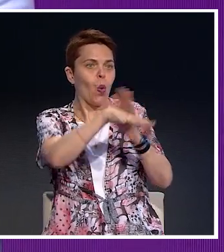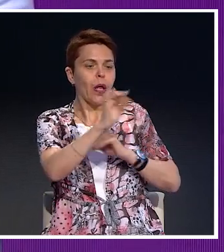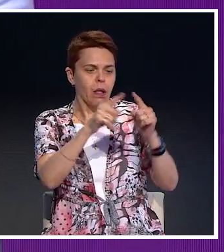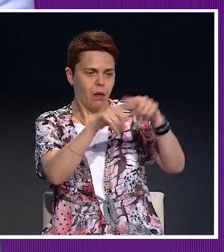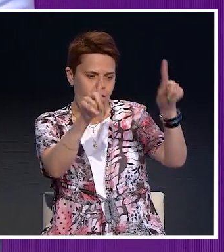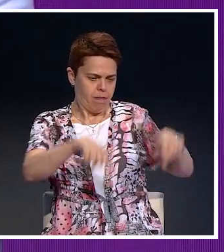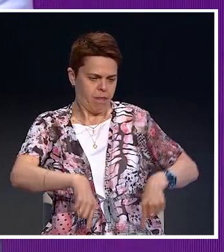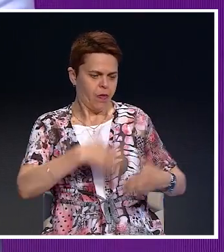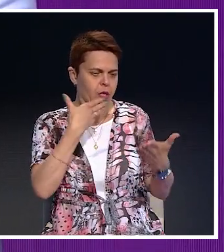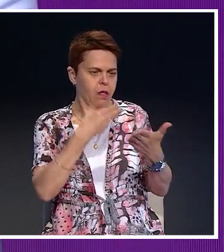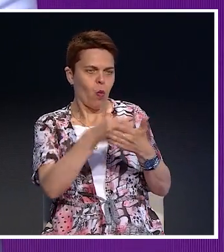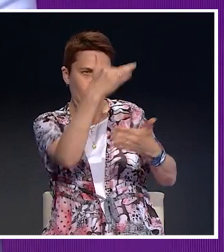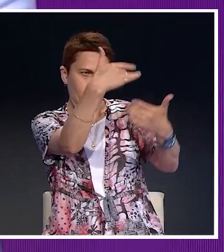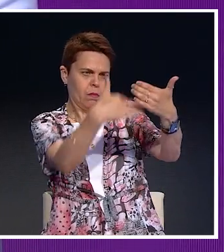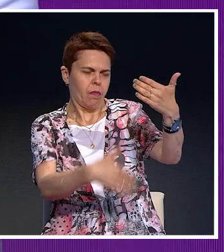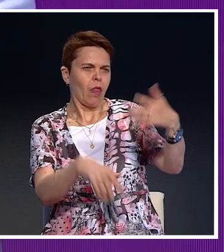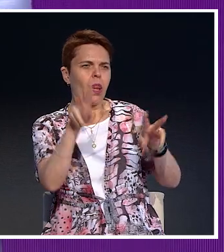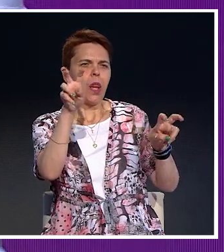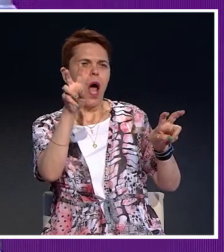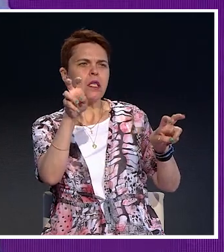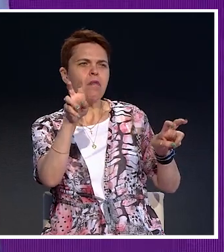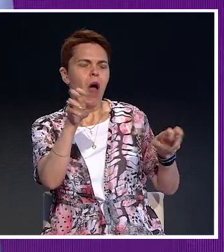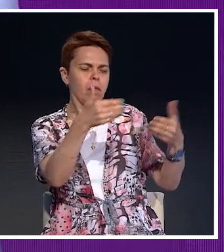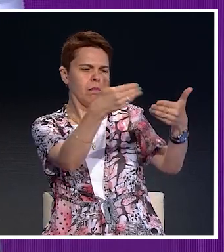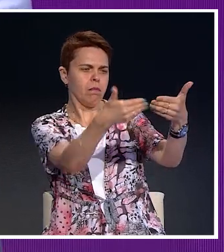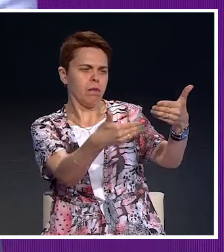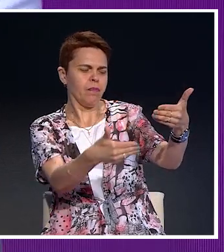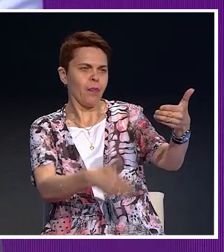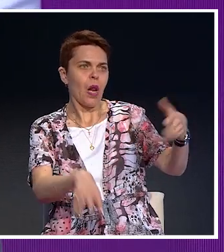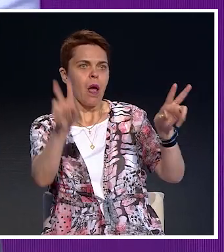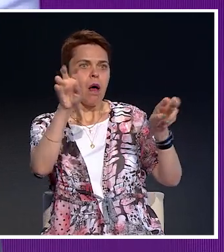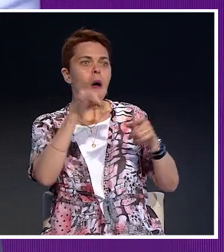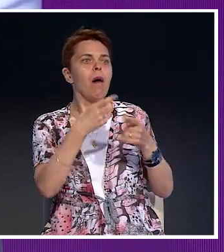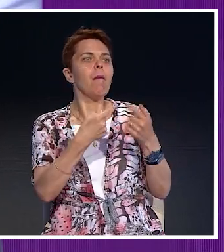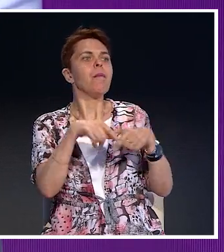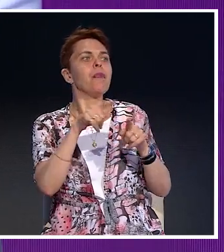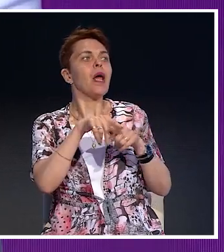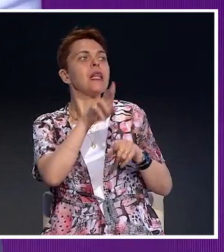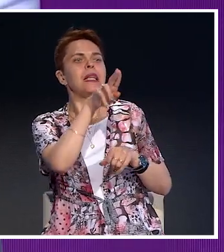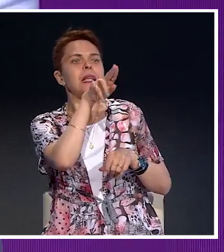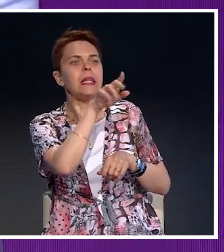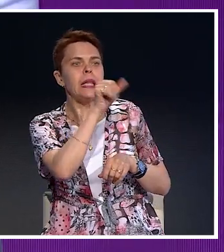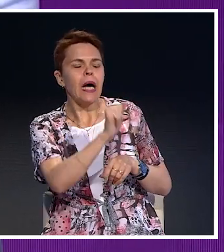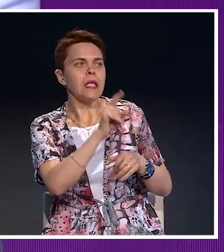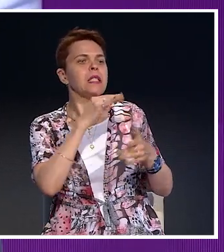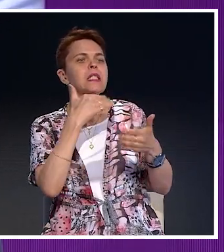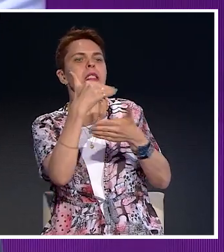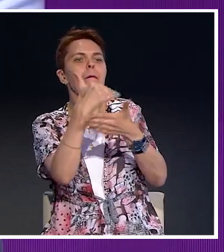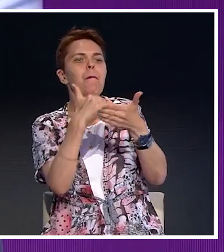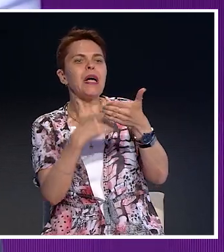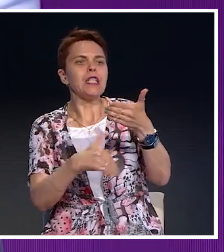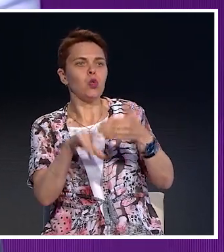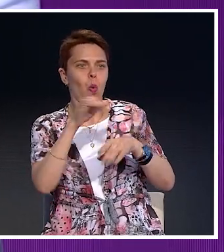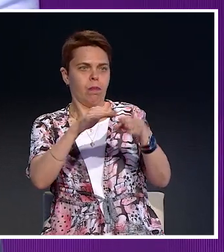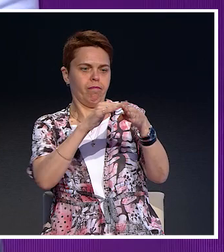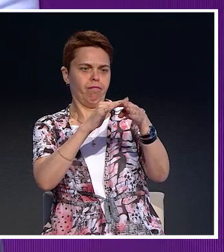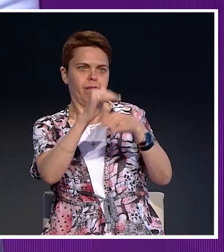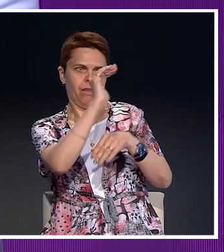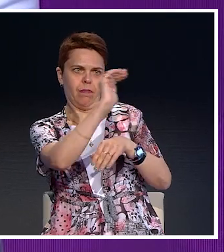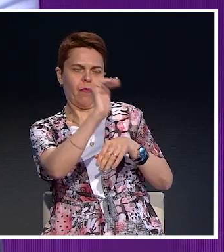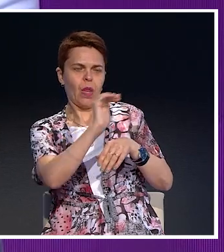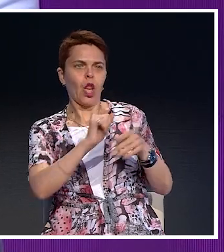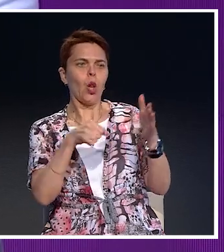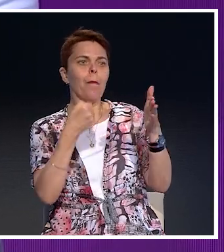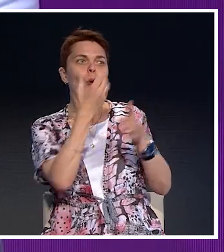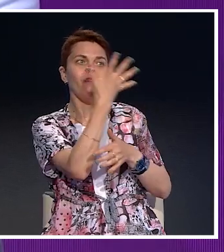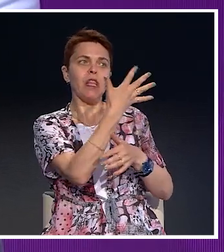назву політичної партії, навпроти якої можна поставити галочку або хрестик, та список кандидатів від 5 до